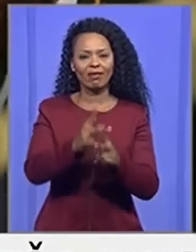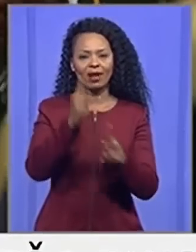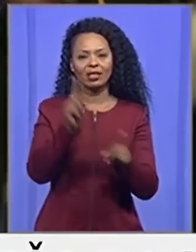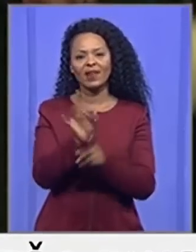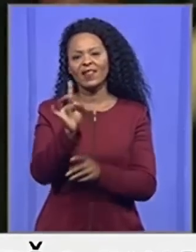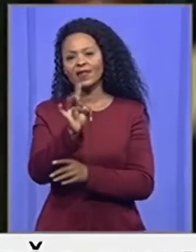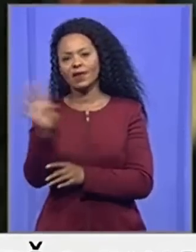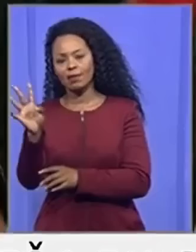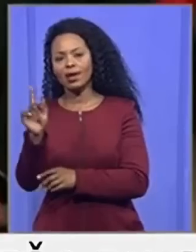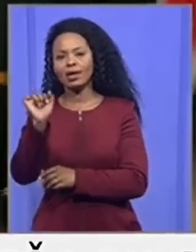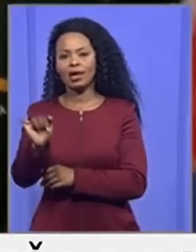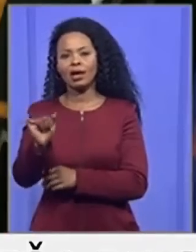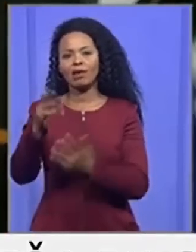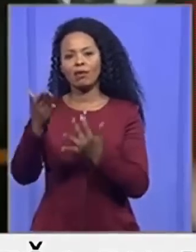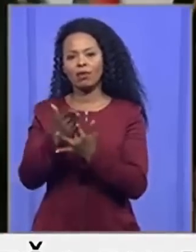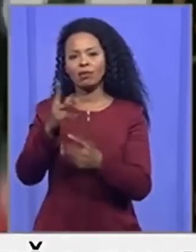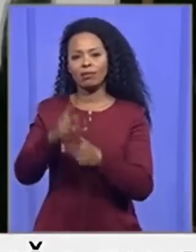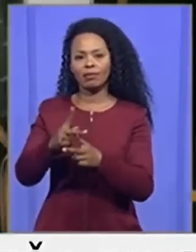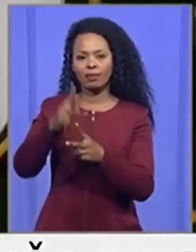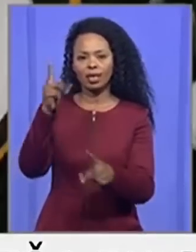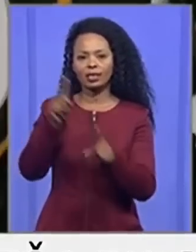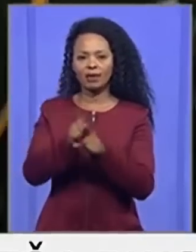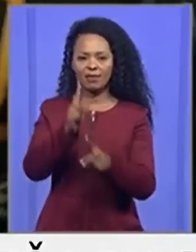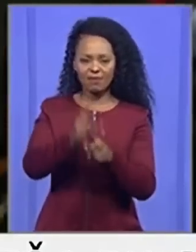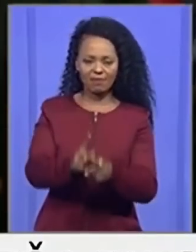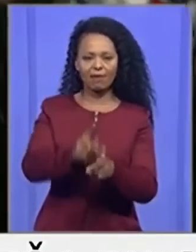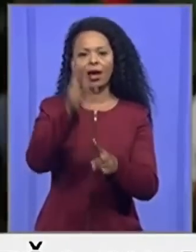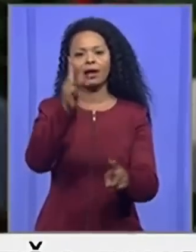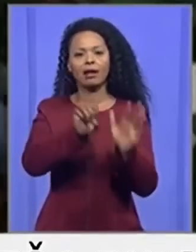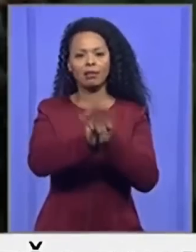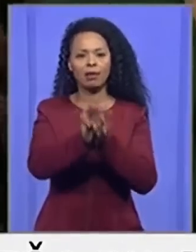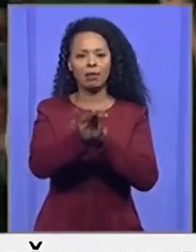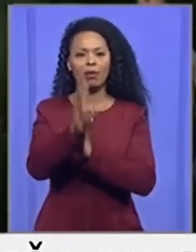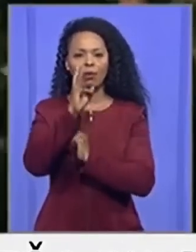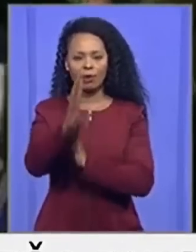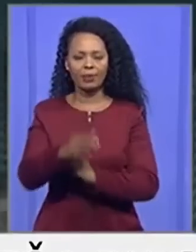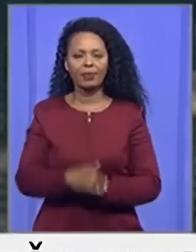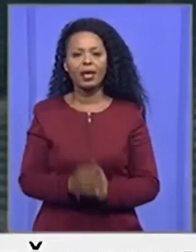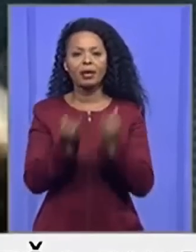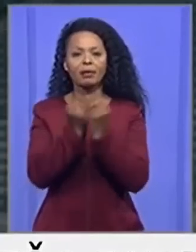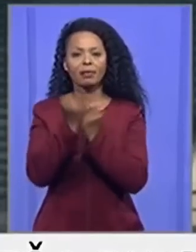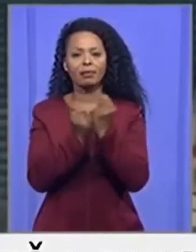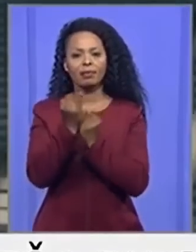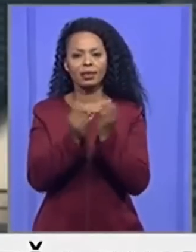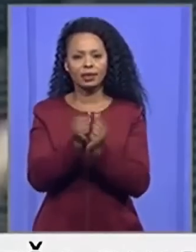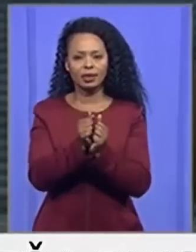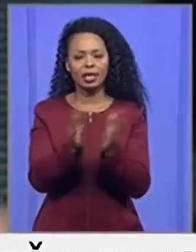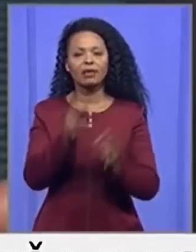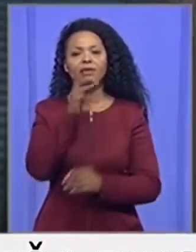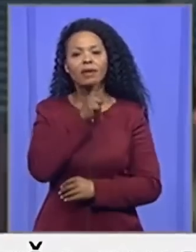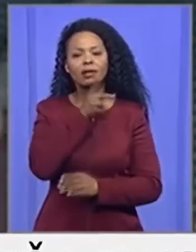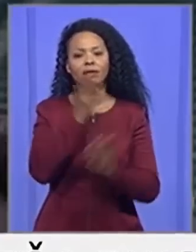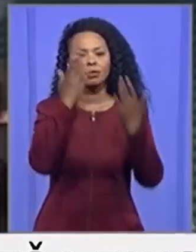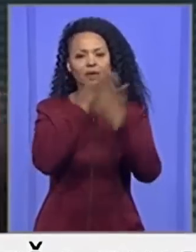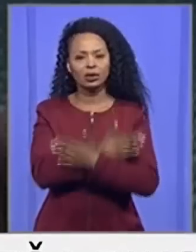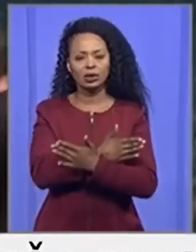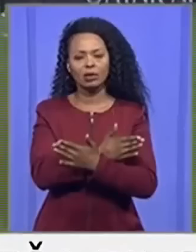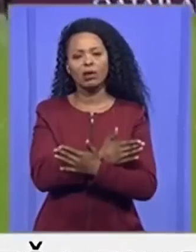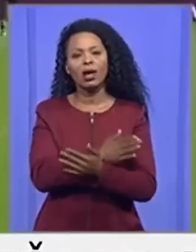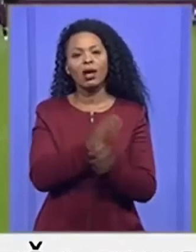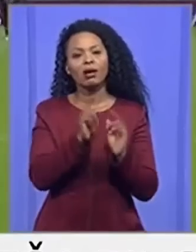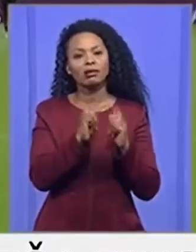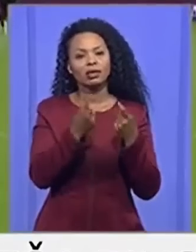ya sekamakgaolakgang le papadi ya makgaolakgang. Tournamente e thakgoga ka Labohlano bošego ka papadi magareng